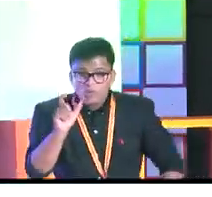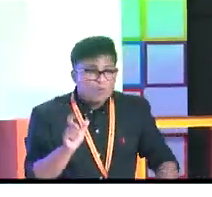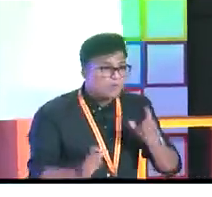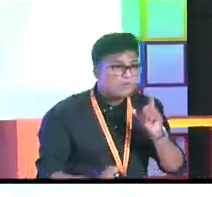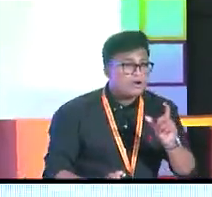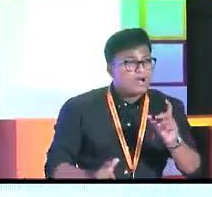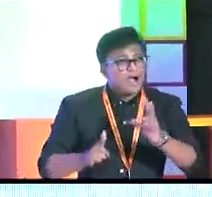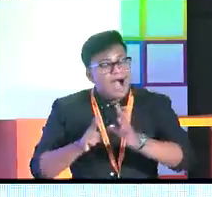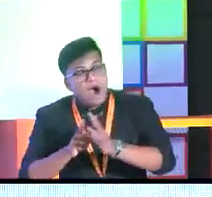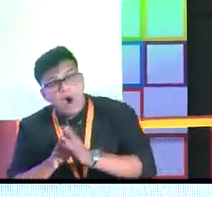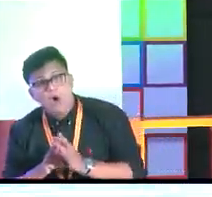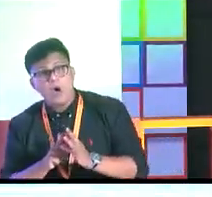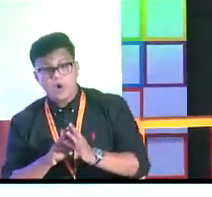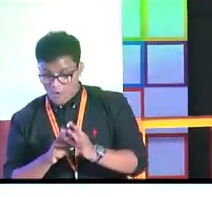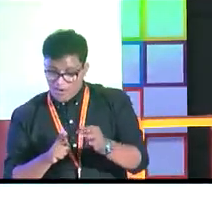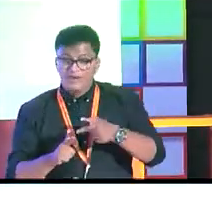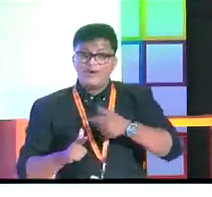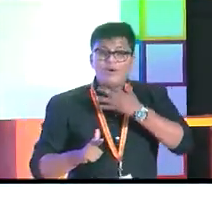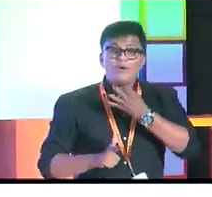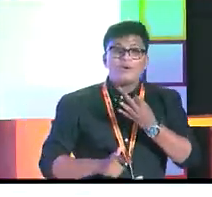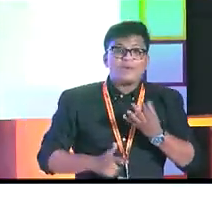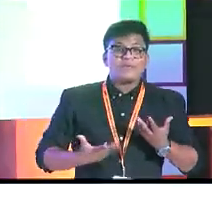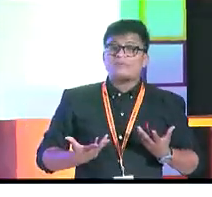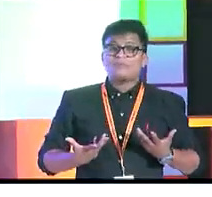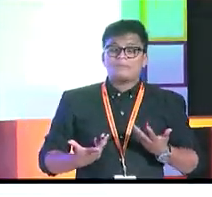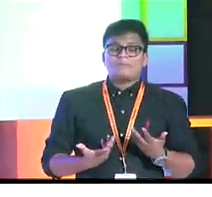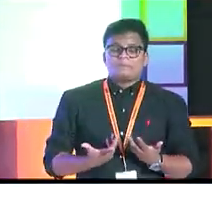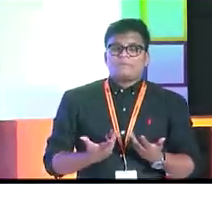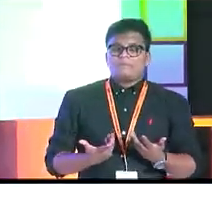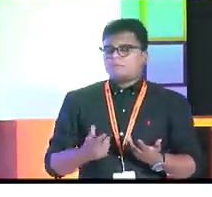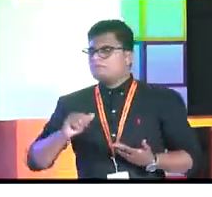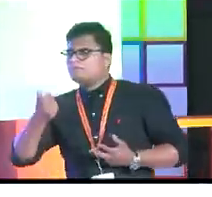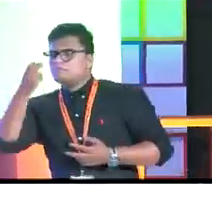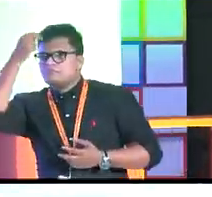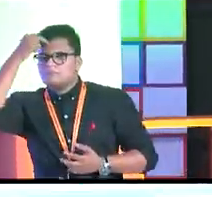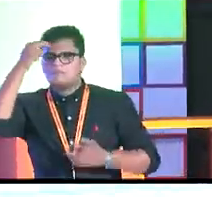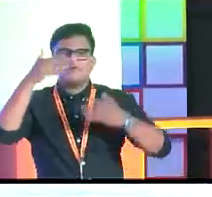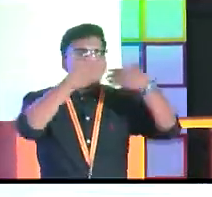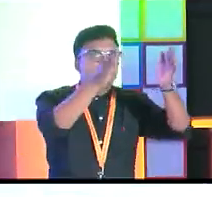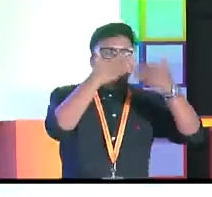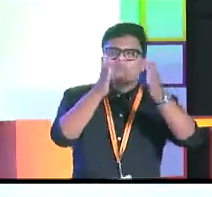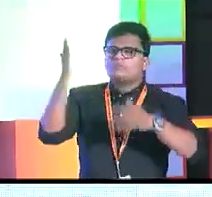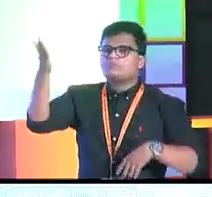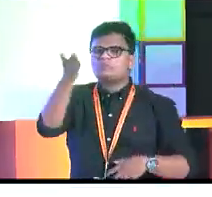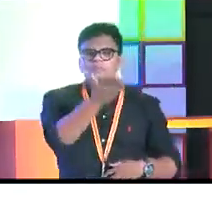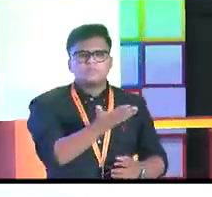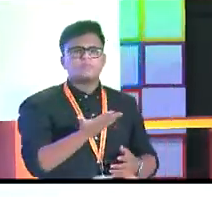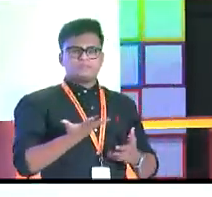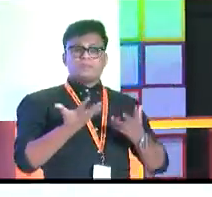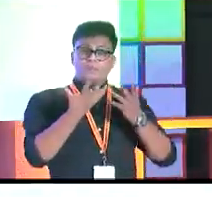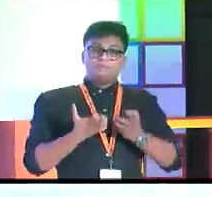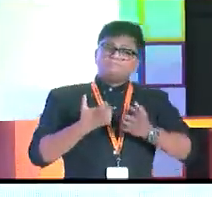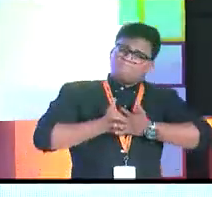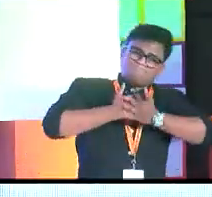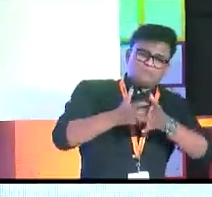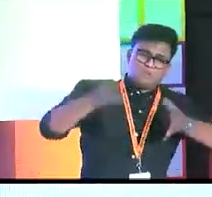find some people who see the lens, you know, problems through some other lenses, जो एक लार्ज स्केल कुछ ना कुछ करना चाहते हैं, छोटे से